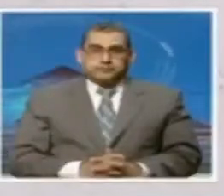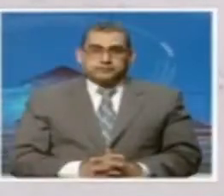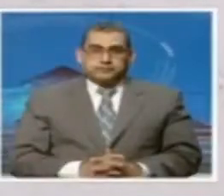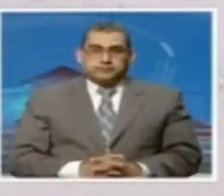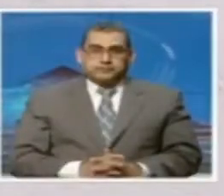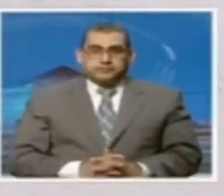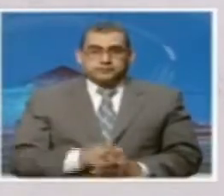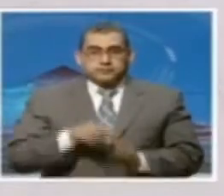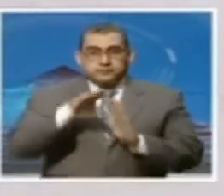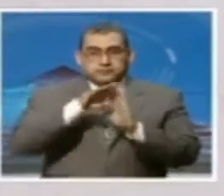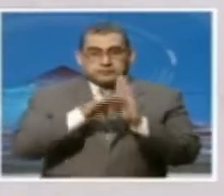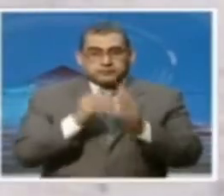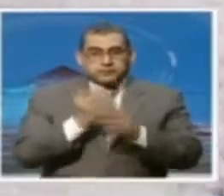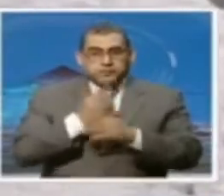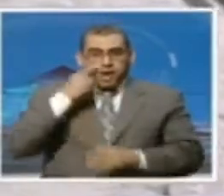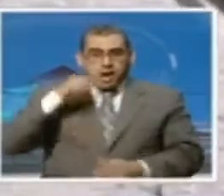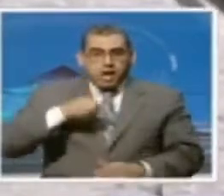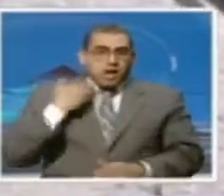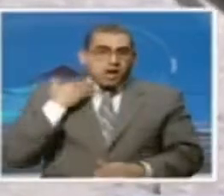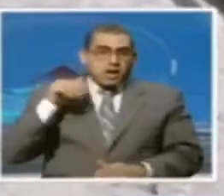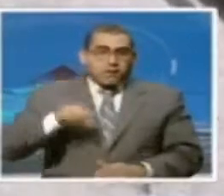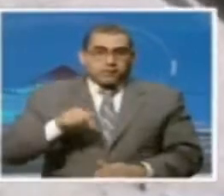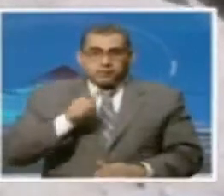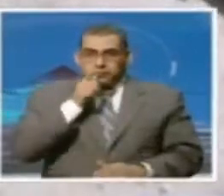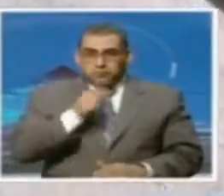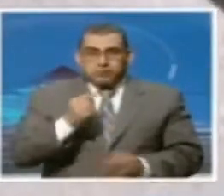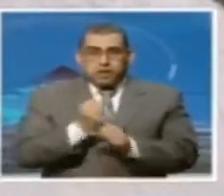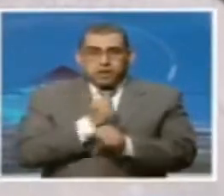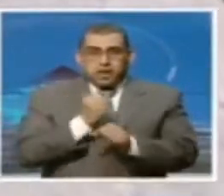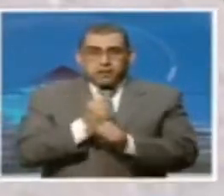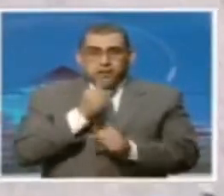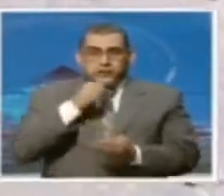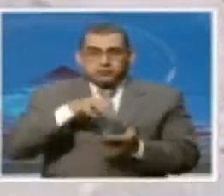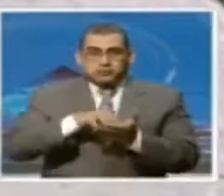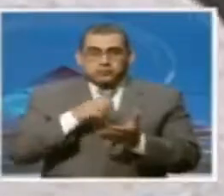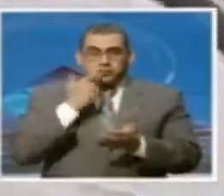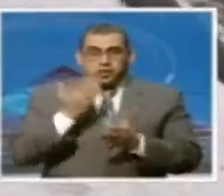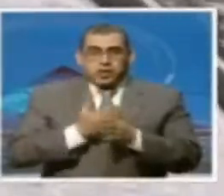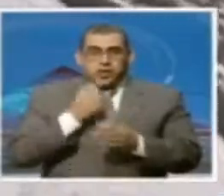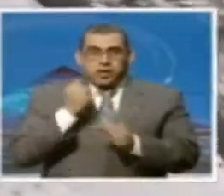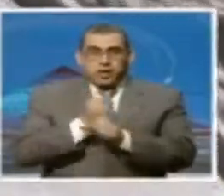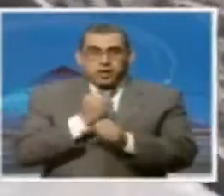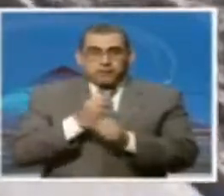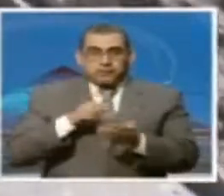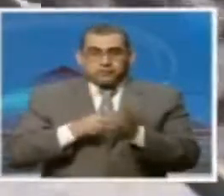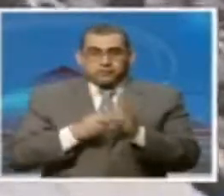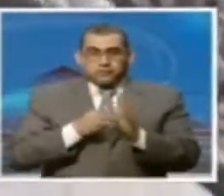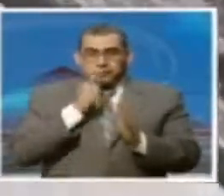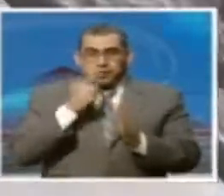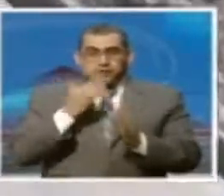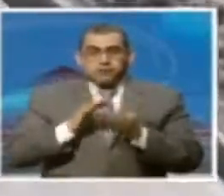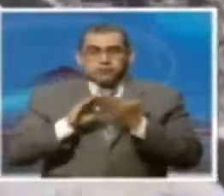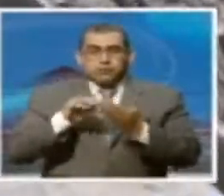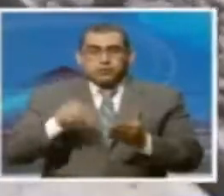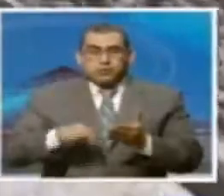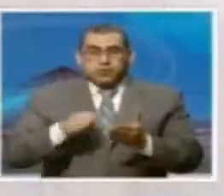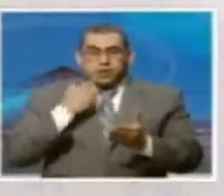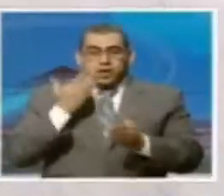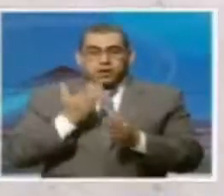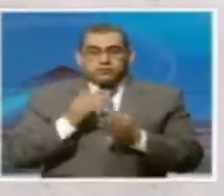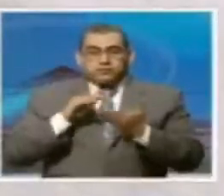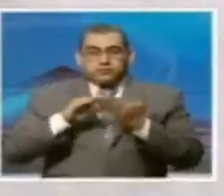في إطار مبادرات حياة كريمة تعمل الدولة على التنمية الشاملة للريف المصري، ومن أجل